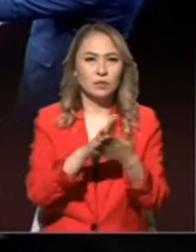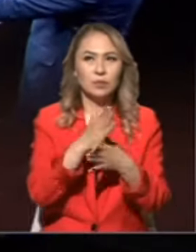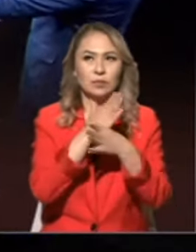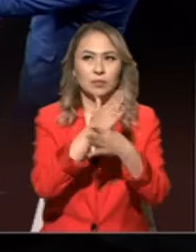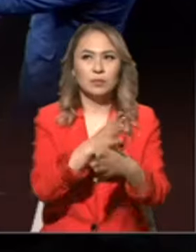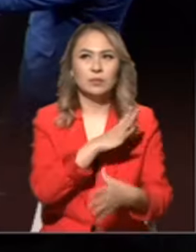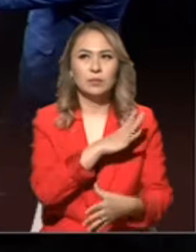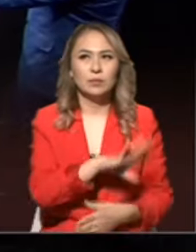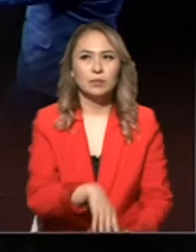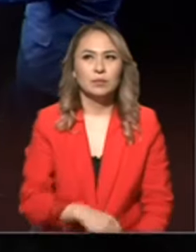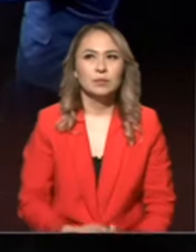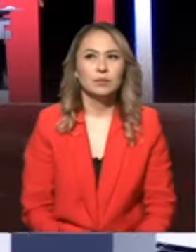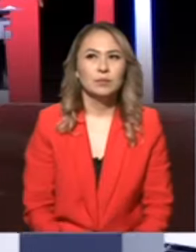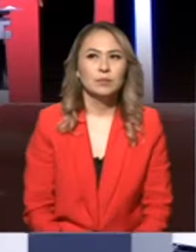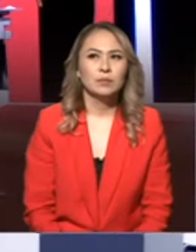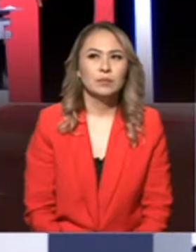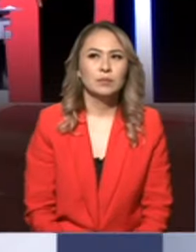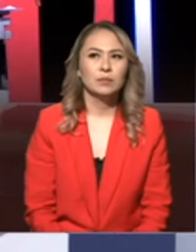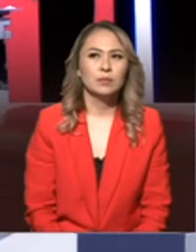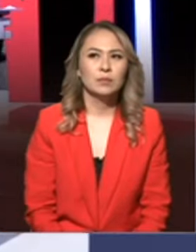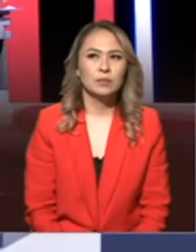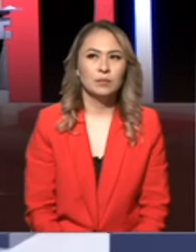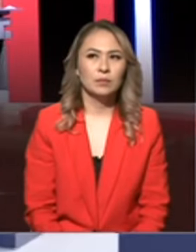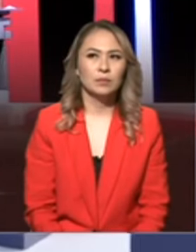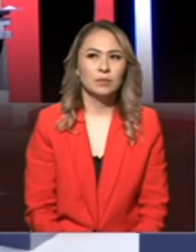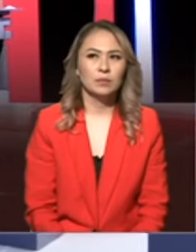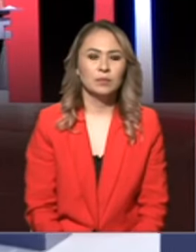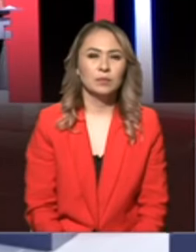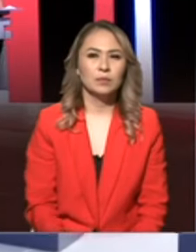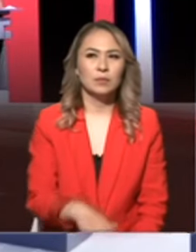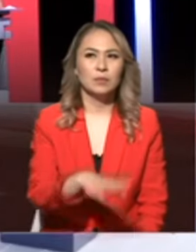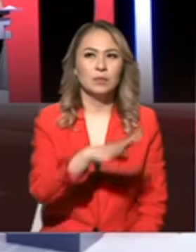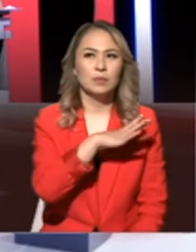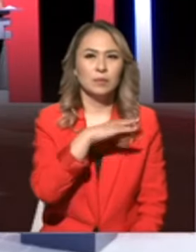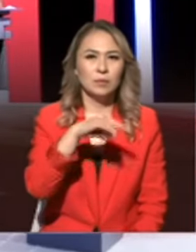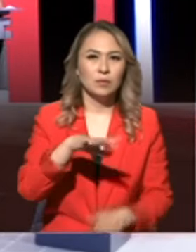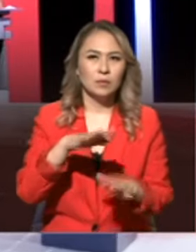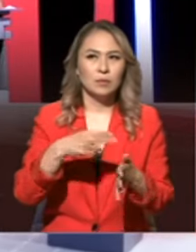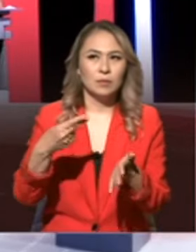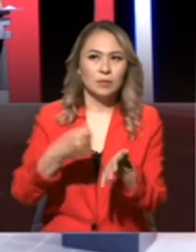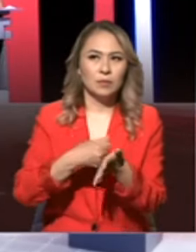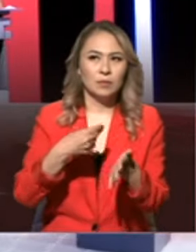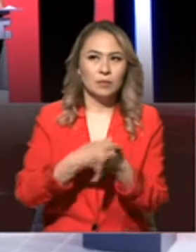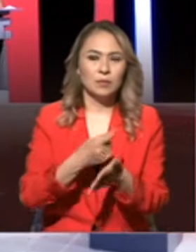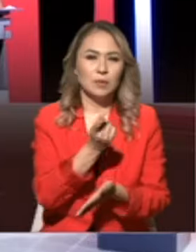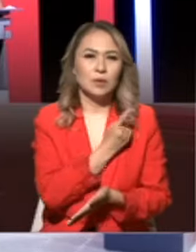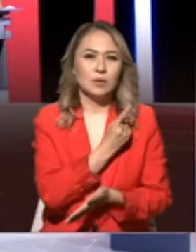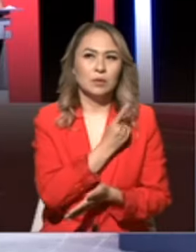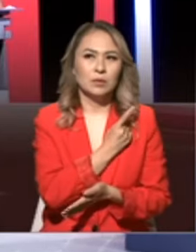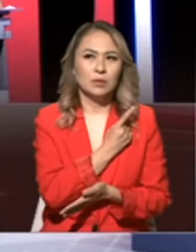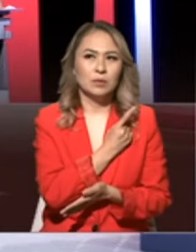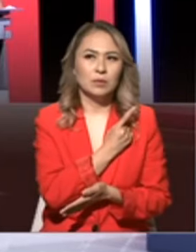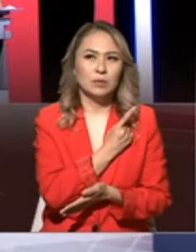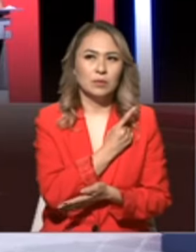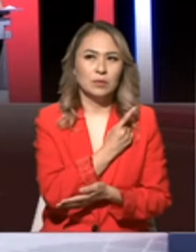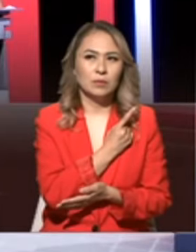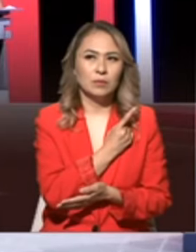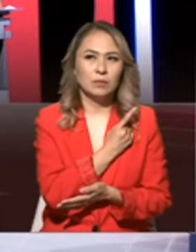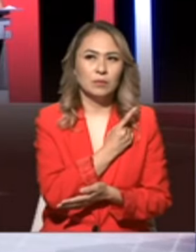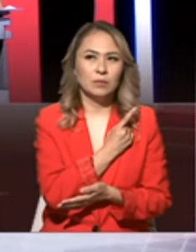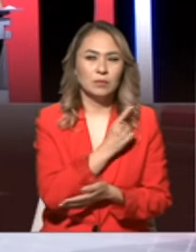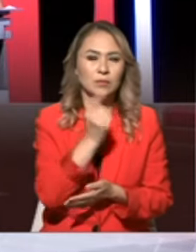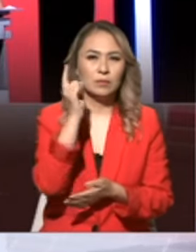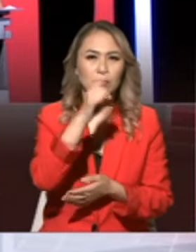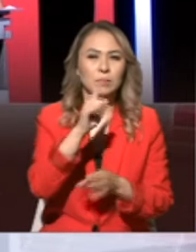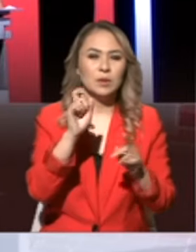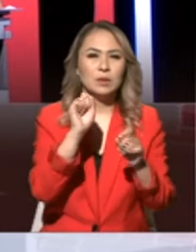көмек көрсетілмеді, иә? Жоқ, мен атаулы әлеуметтік көмекті мен осы жақта да алғам, жалғыз басты ана неде. Ол жақта